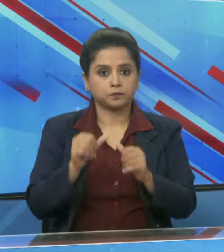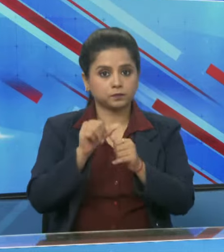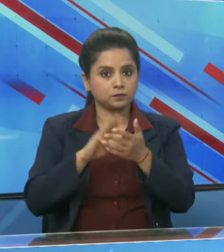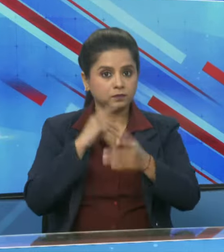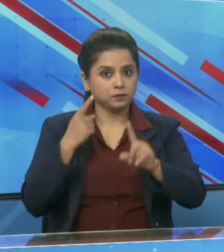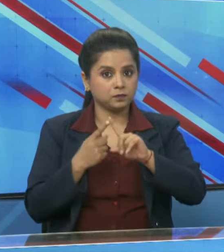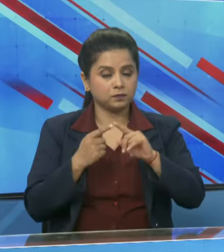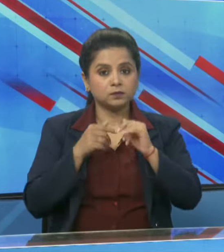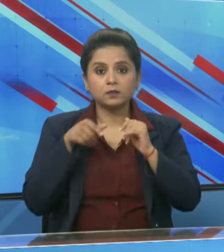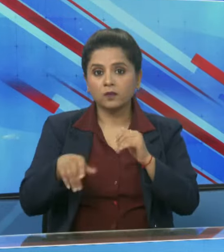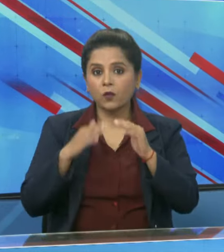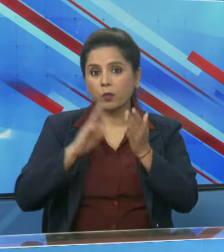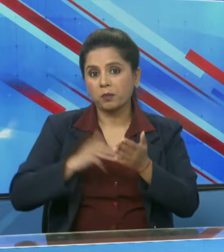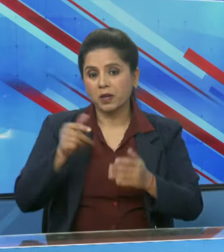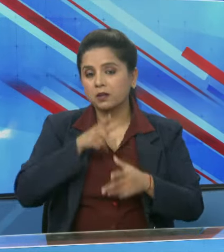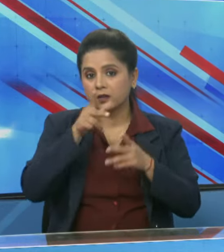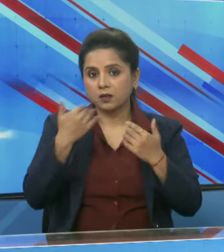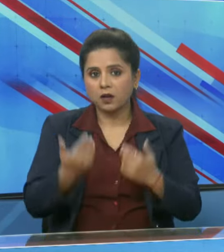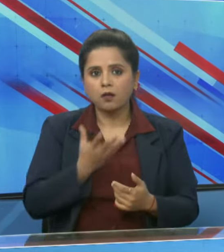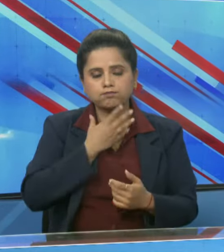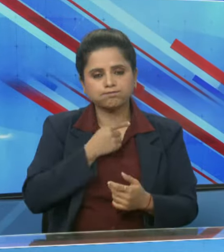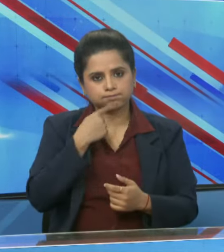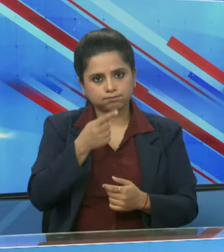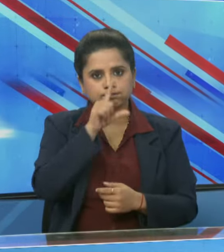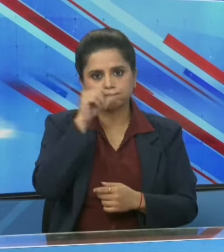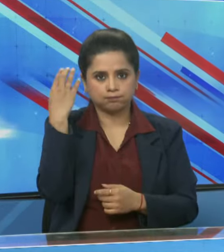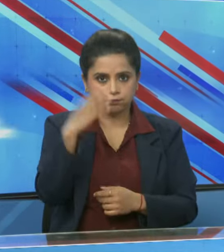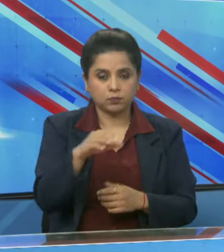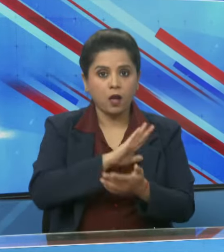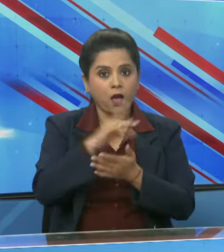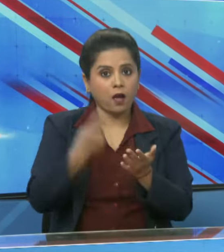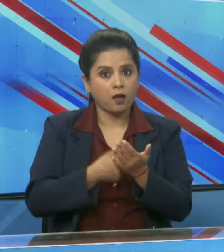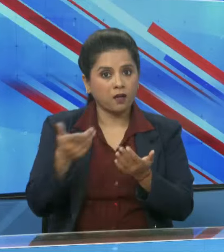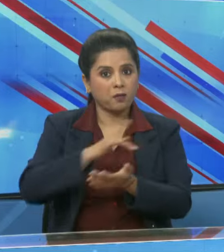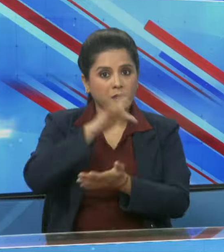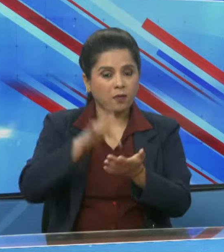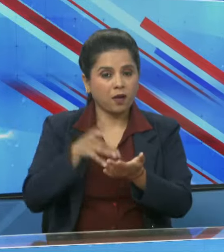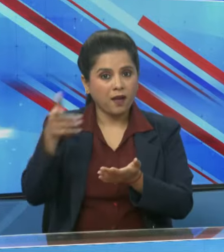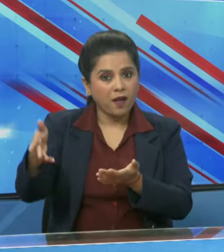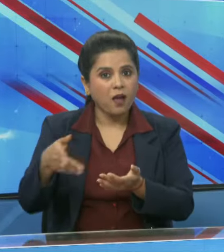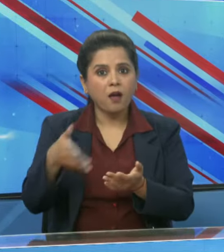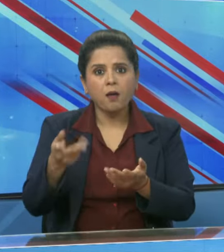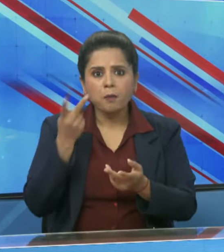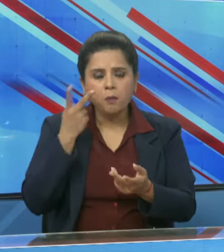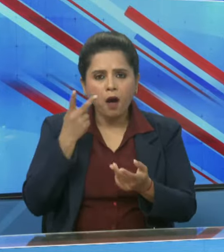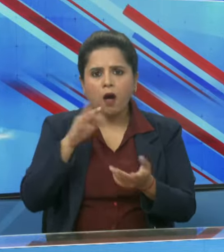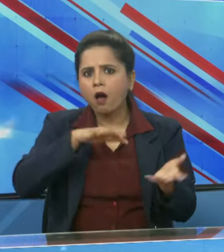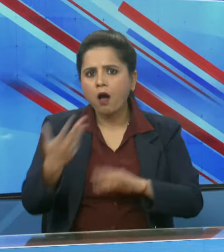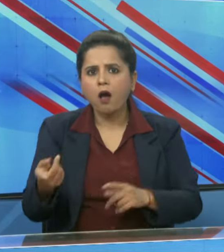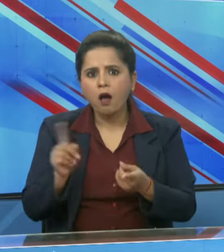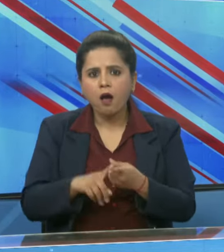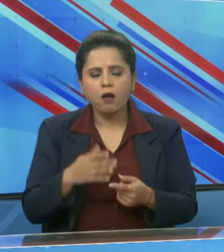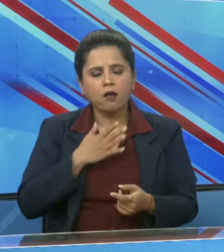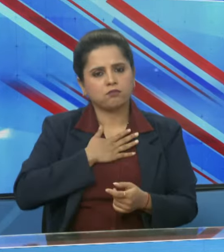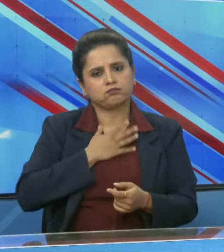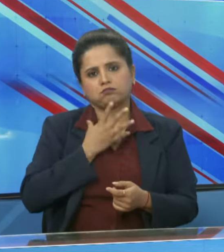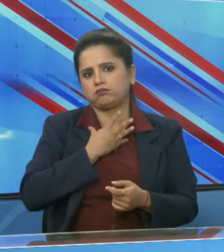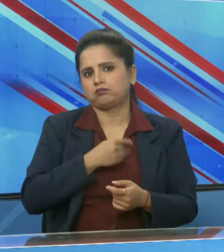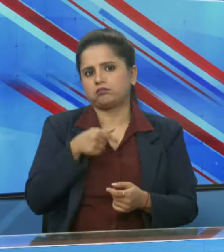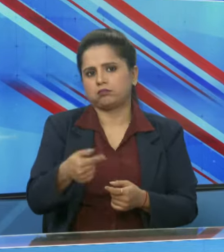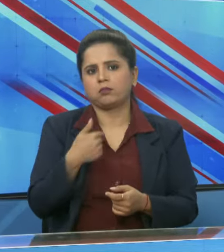गृहमंत्री अमित शाह ने हादसे पर दुख व्यक्त करते हुए एक्स पर पोस्ट किया, हरियाणा के महेंद्रगढ़ में स्कूल बस का दुर्घटनाग्रस्त होना बेहद दुखद है।